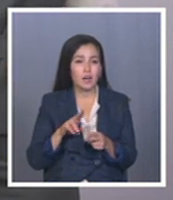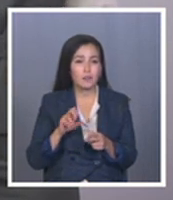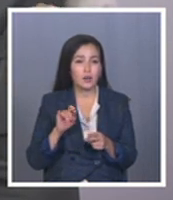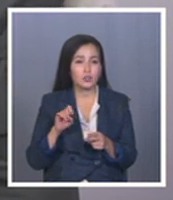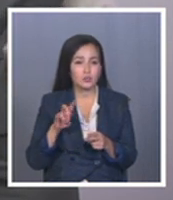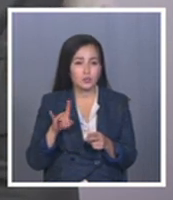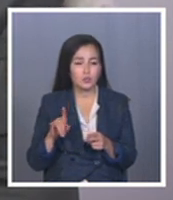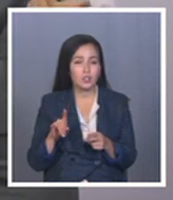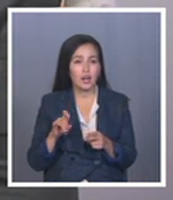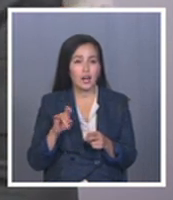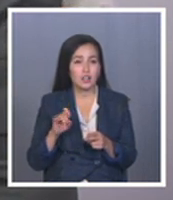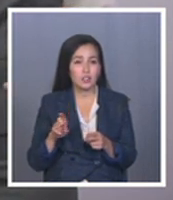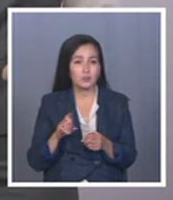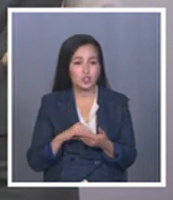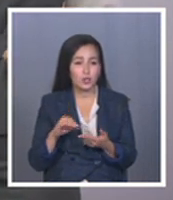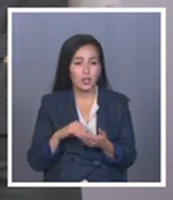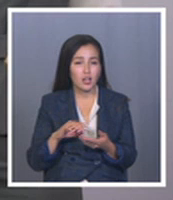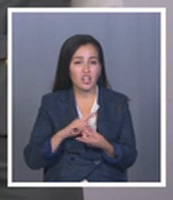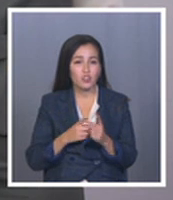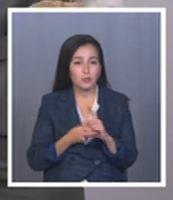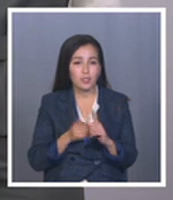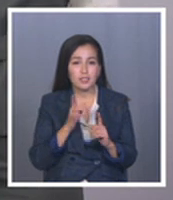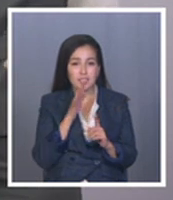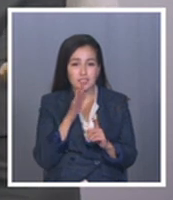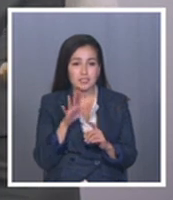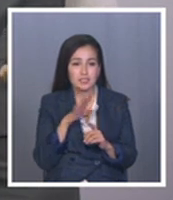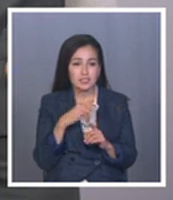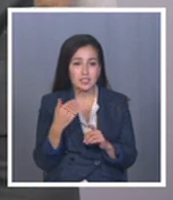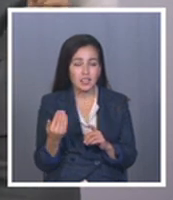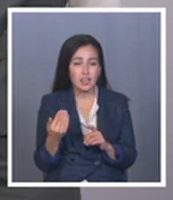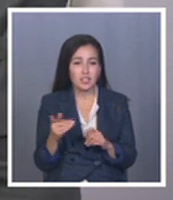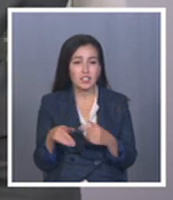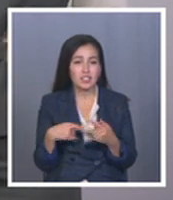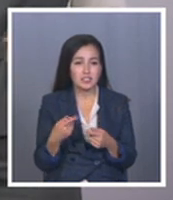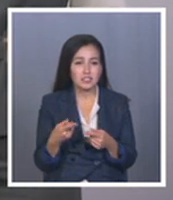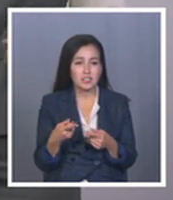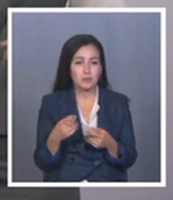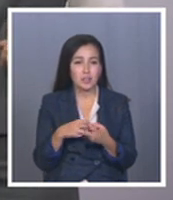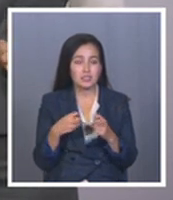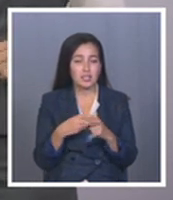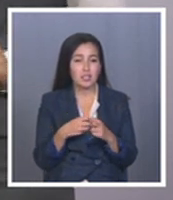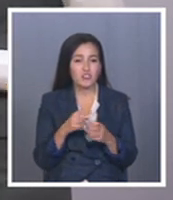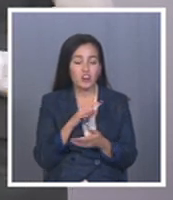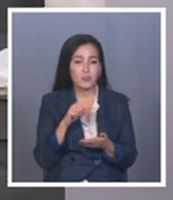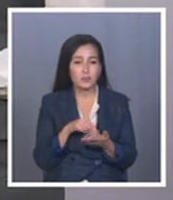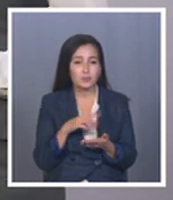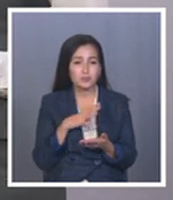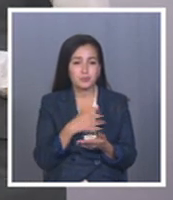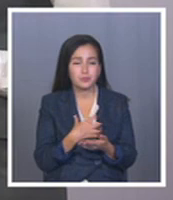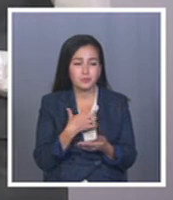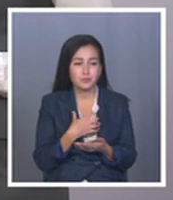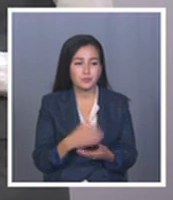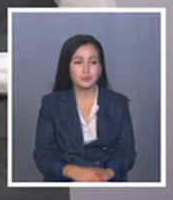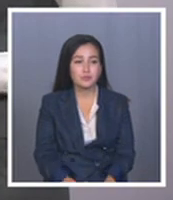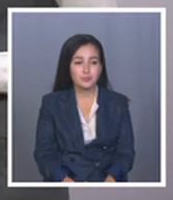Байтұрсынұлы араб жазуын реформалаған кезде келесі мәселелерді басты назарға алды.